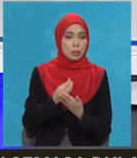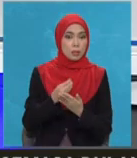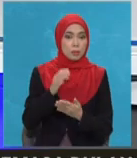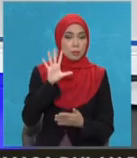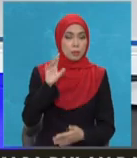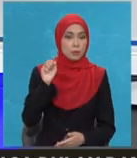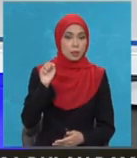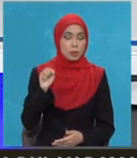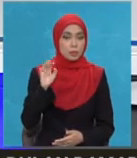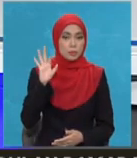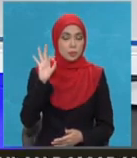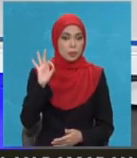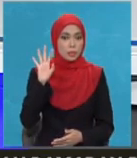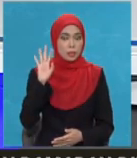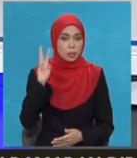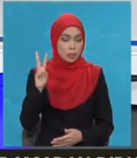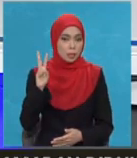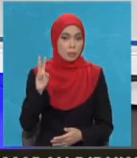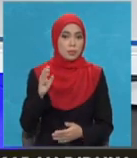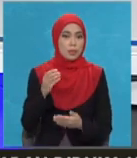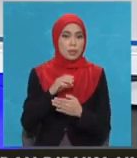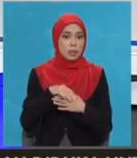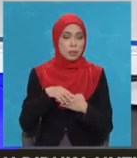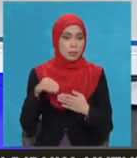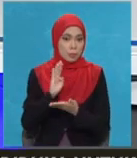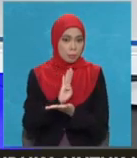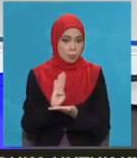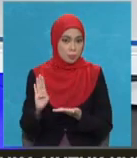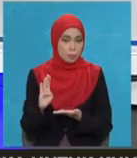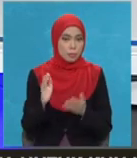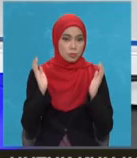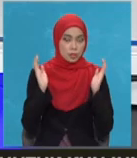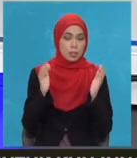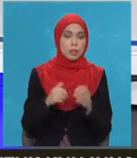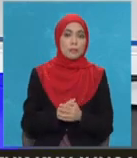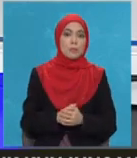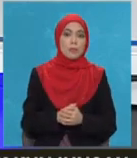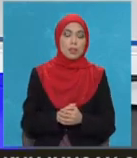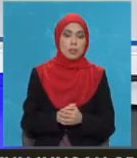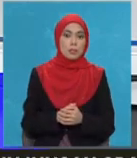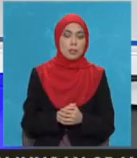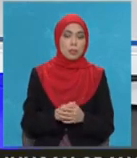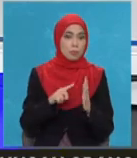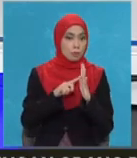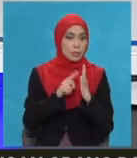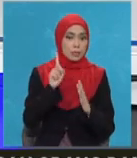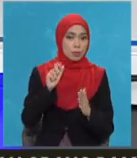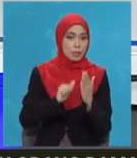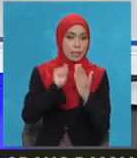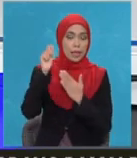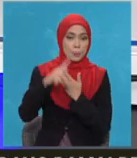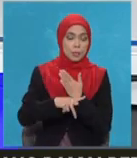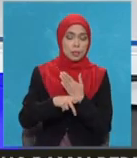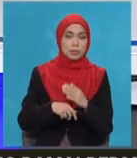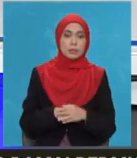Ringgit Brunei berkuat kuasa 1 April ini sebelum meluluskan belanjaan tersebut dewan mendengarkan mukadimah